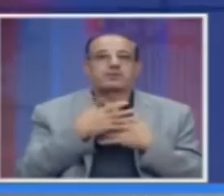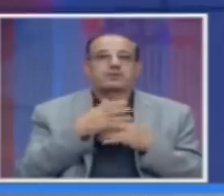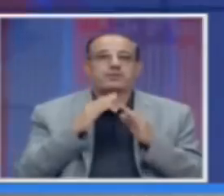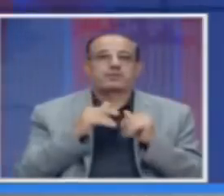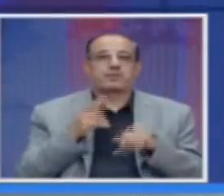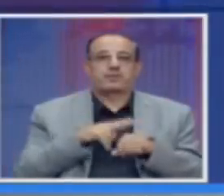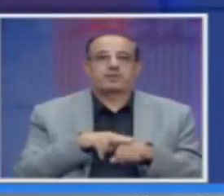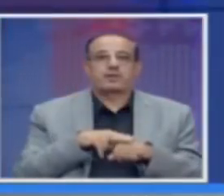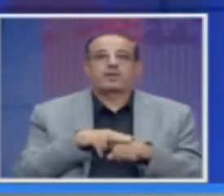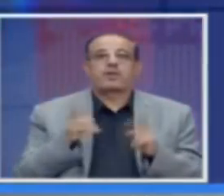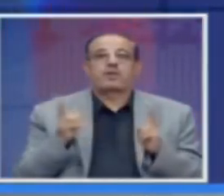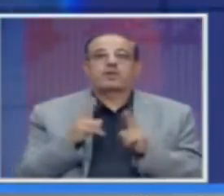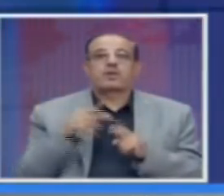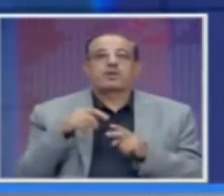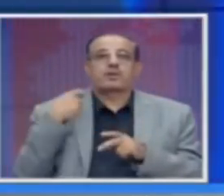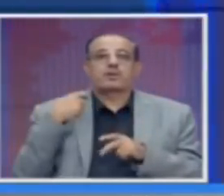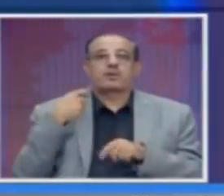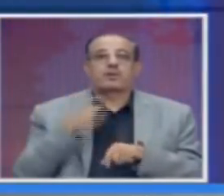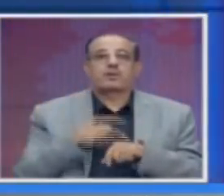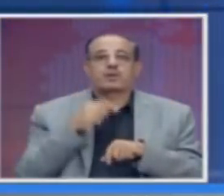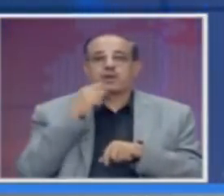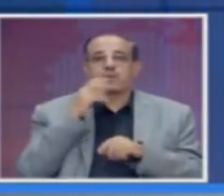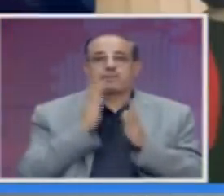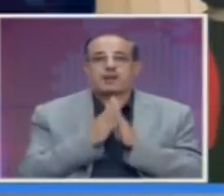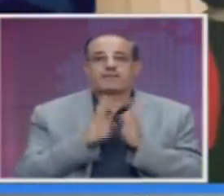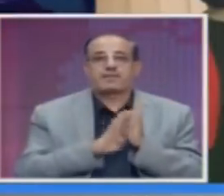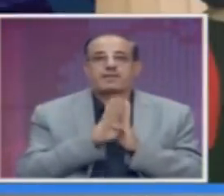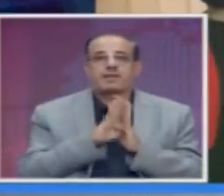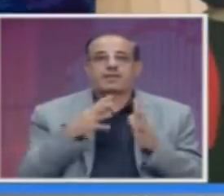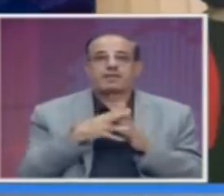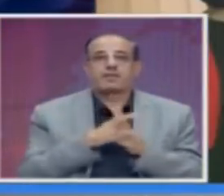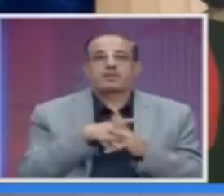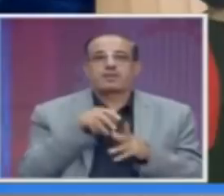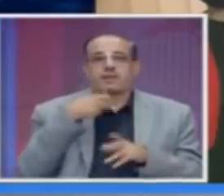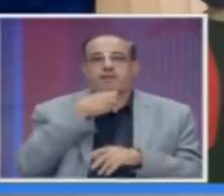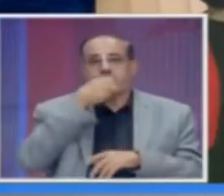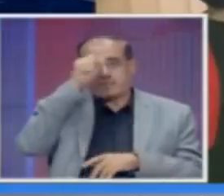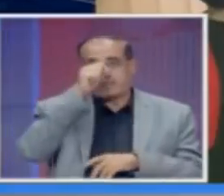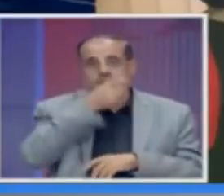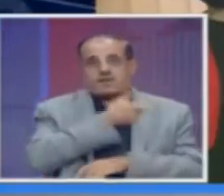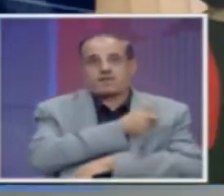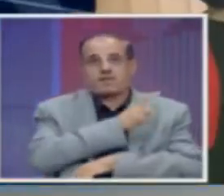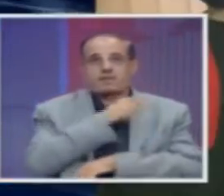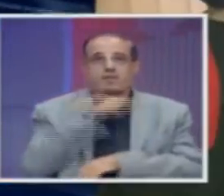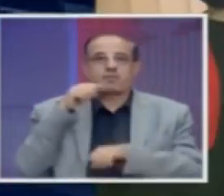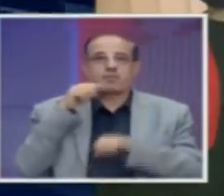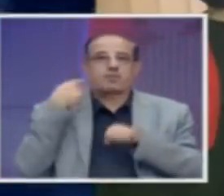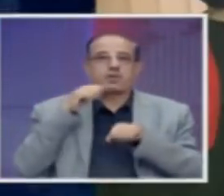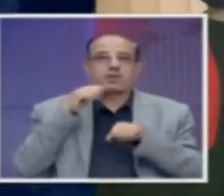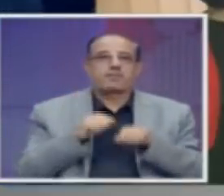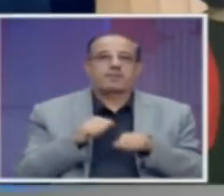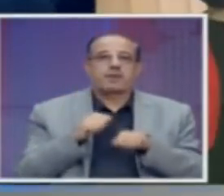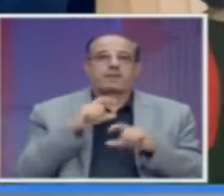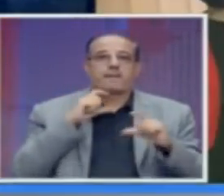في إدارة مشروعاته بمصر. جاء ذلك خلال استقبال شاكر مسؤول ملف تنمية التعاون بسفارة